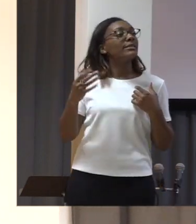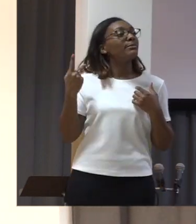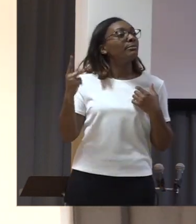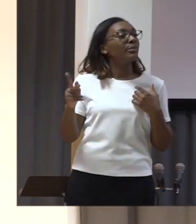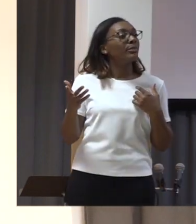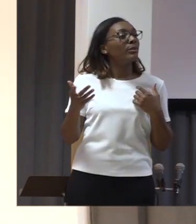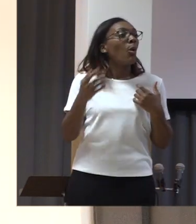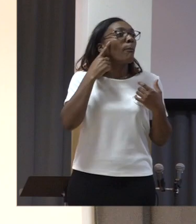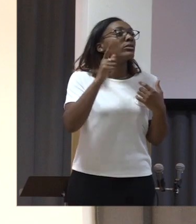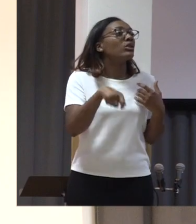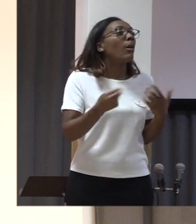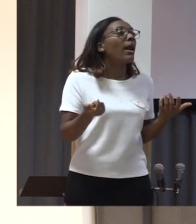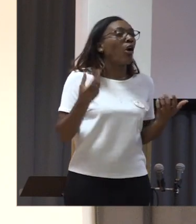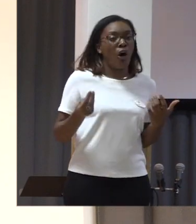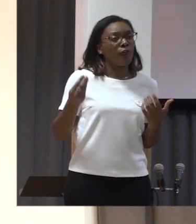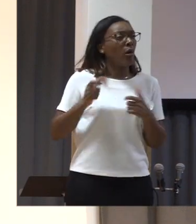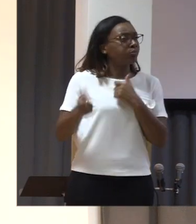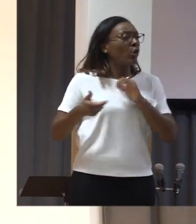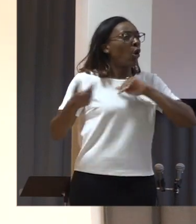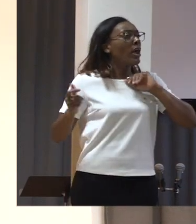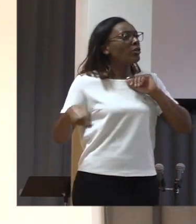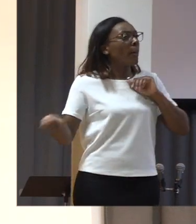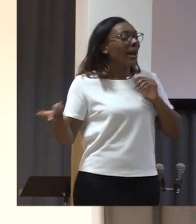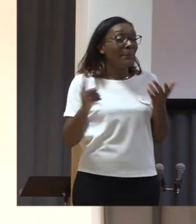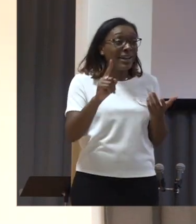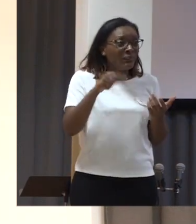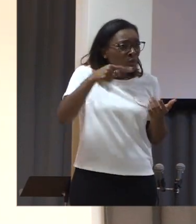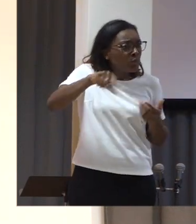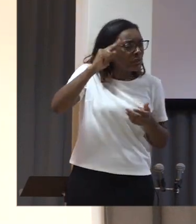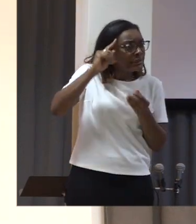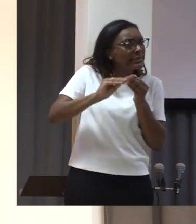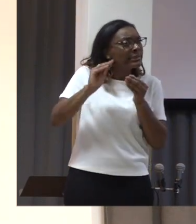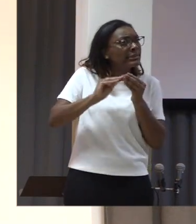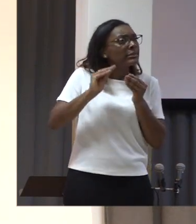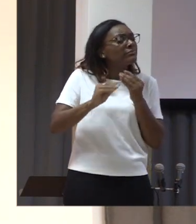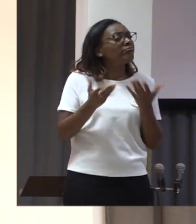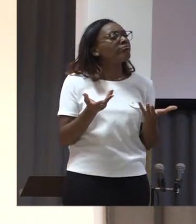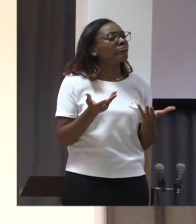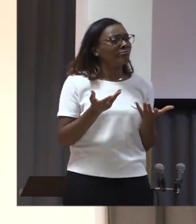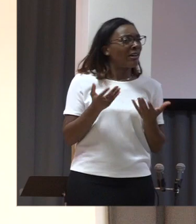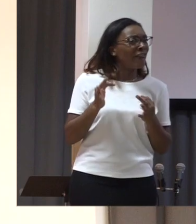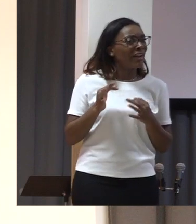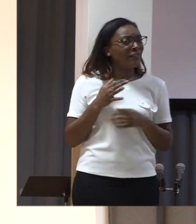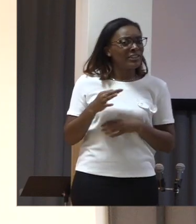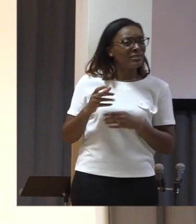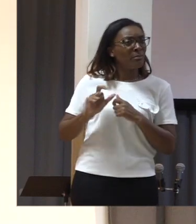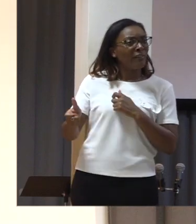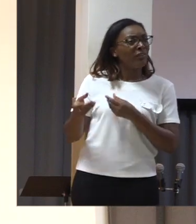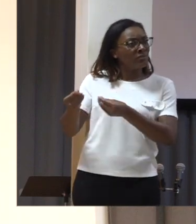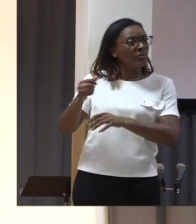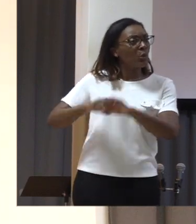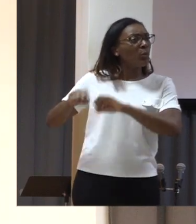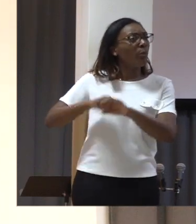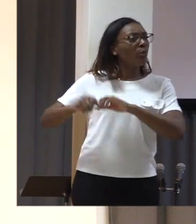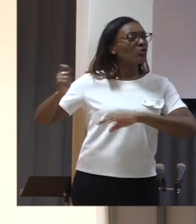normal. Mais cela nous emmène à nous interroger sur cette succession. Lorsque nous lisons le